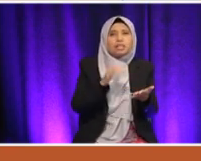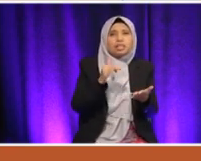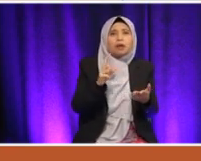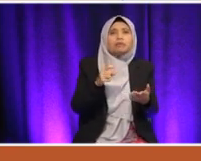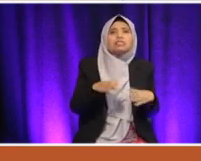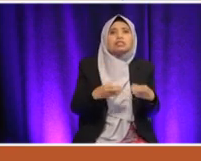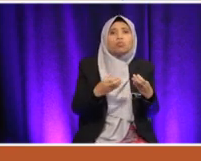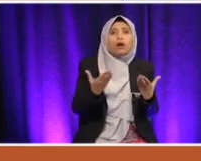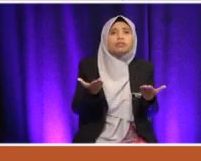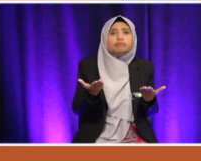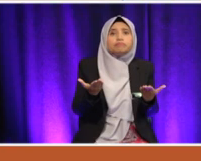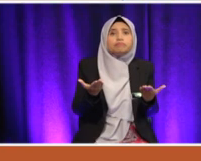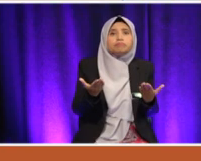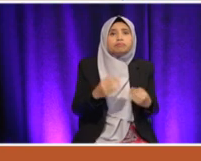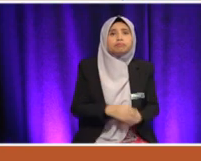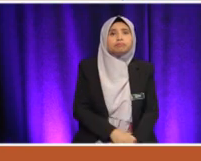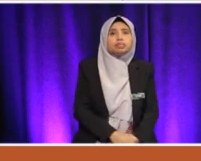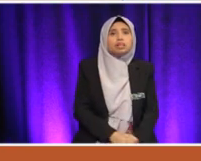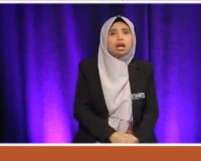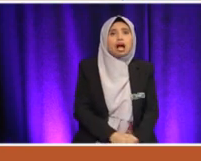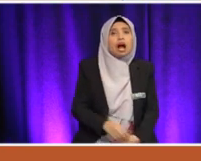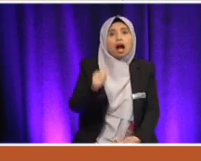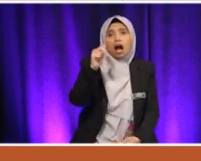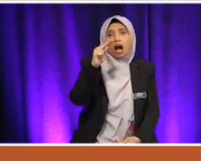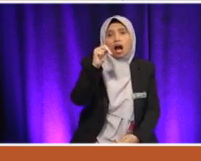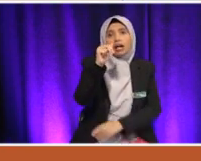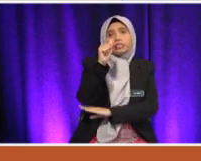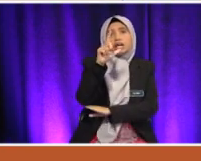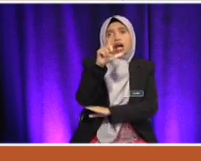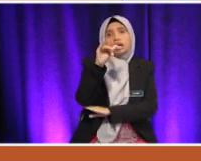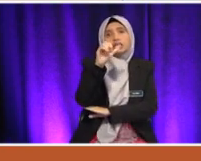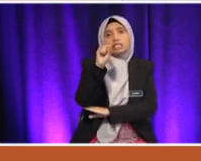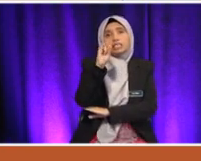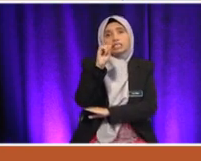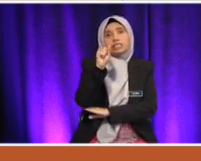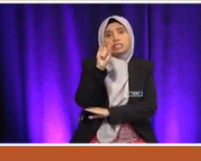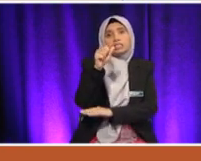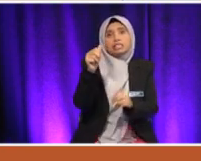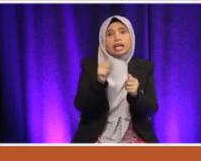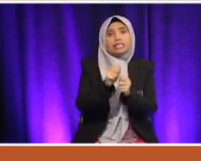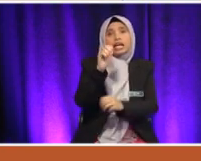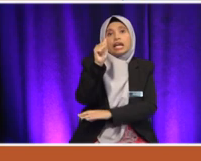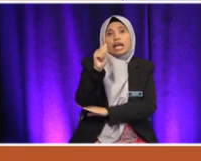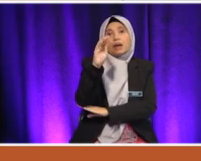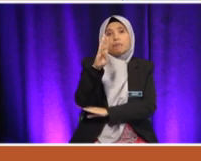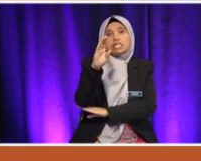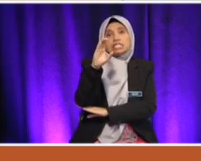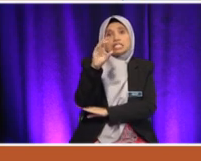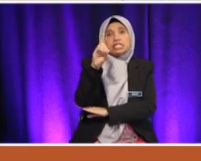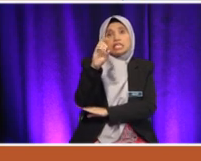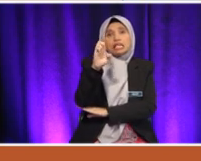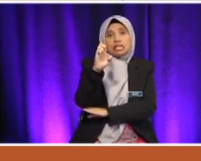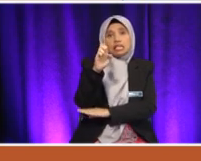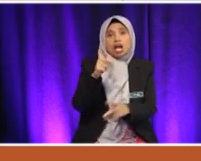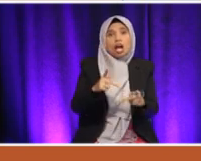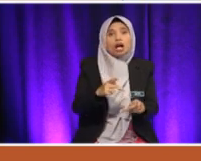Oke tadi kita udah belajar menganalisis menggunakan abcde analisis abcde dan kalau